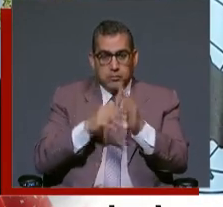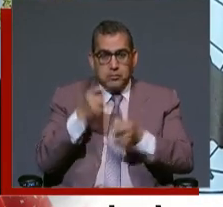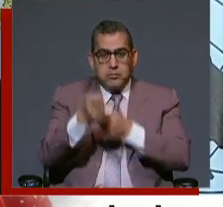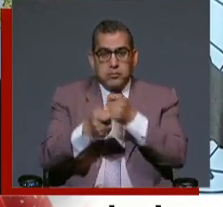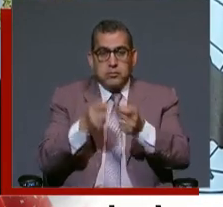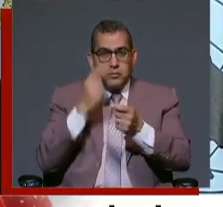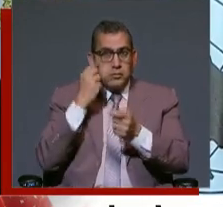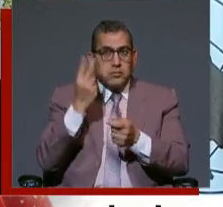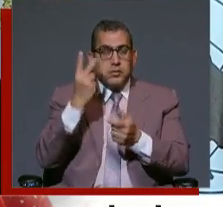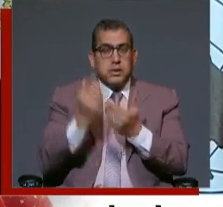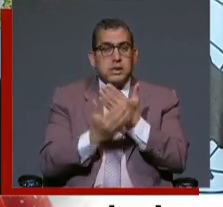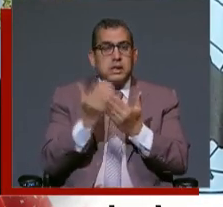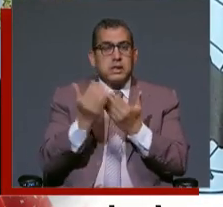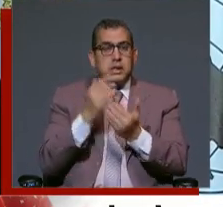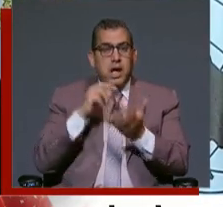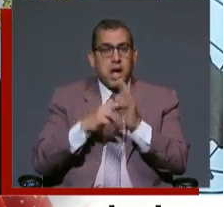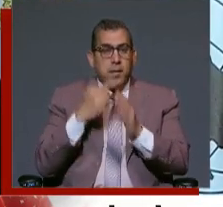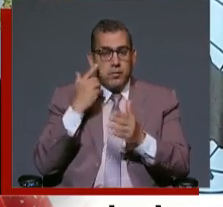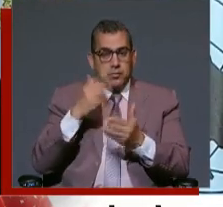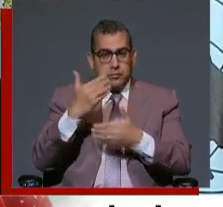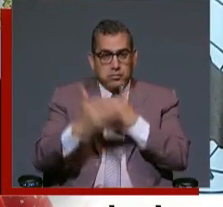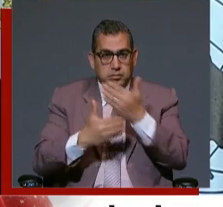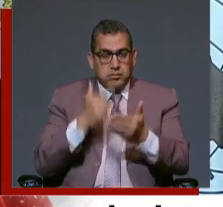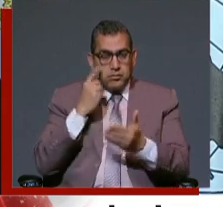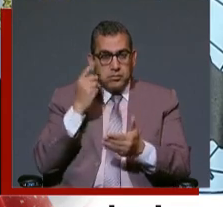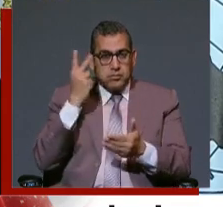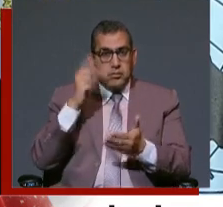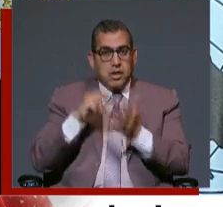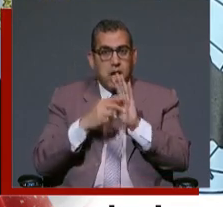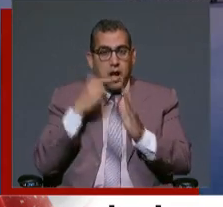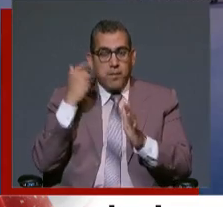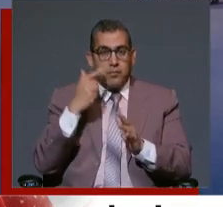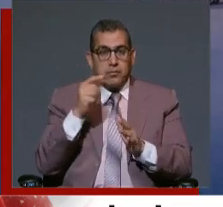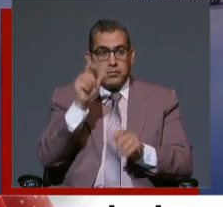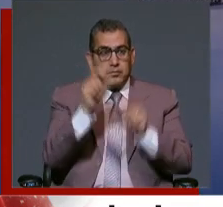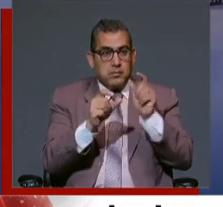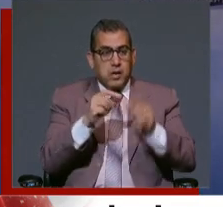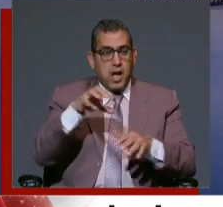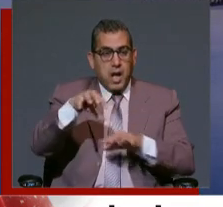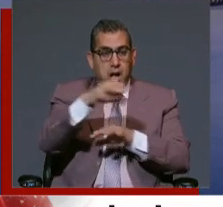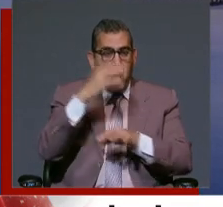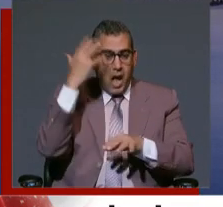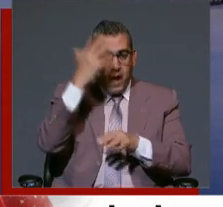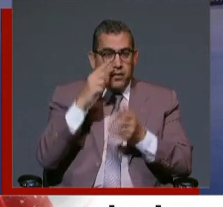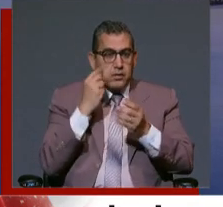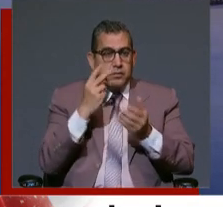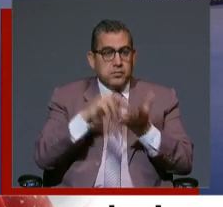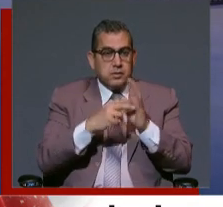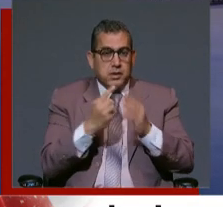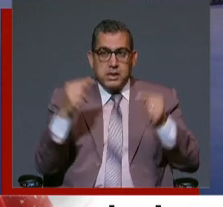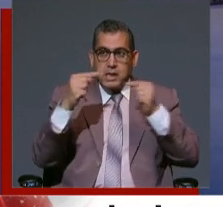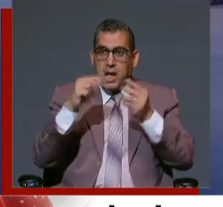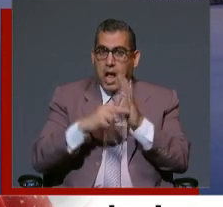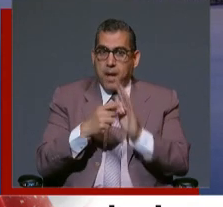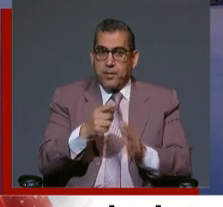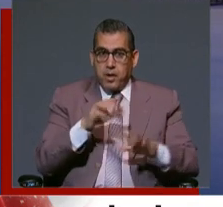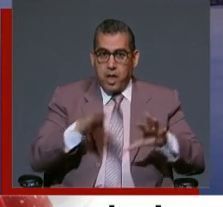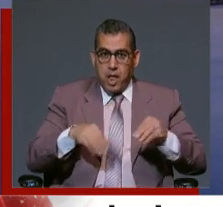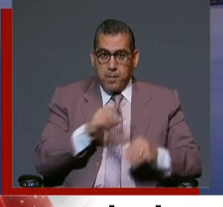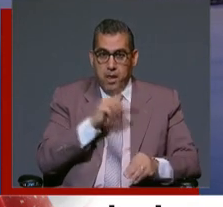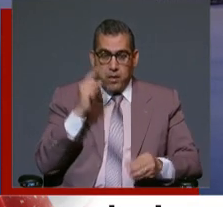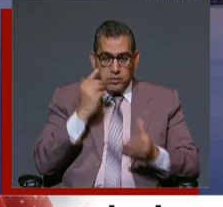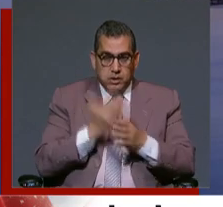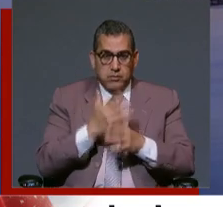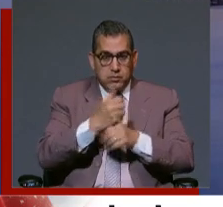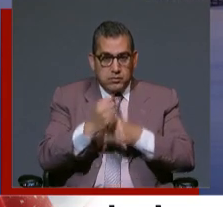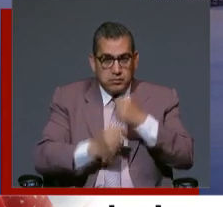ومبتكرة تستهدف تعزيز قدرات الدول الإفريقية في مواجهة تلك التحديات سعياً إلى تحقيق الاستقرار